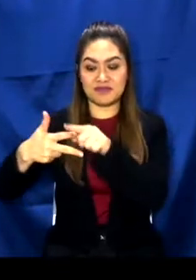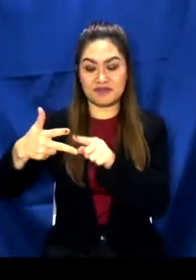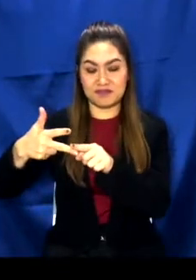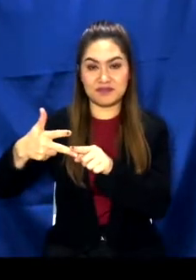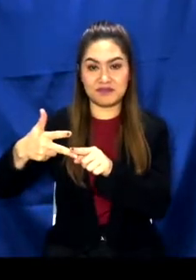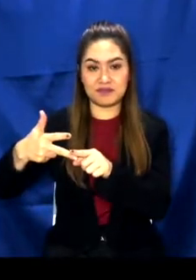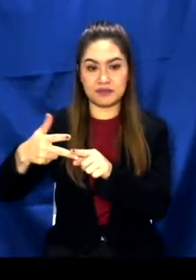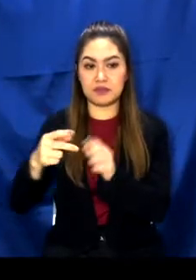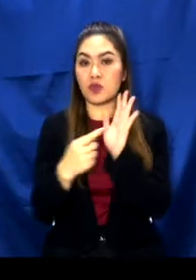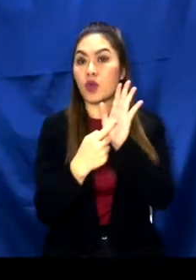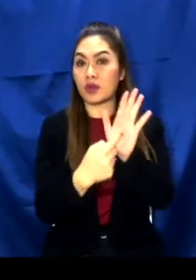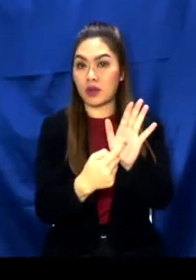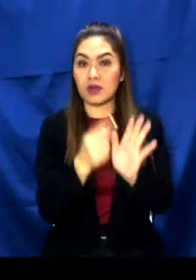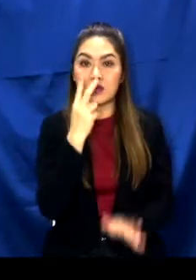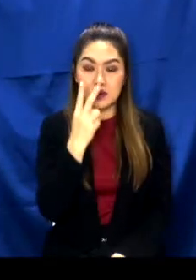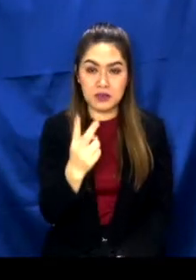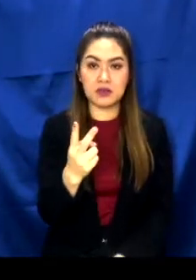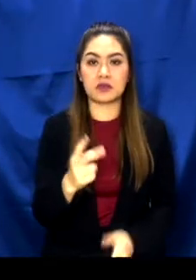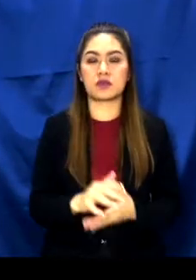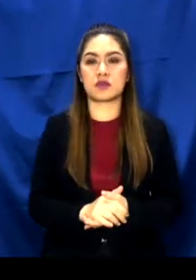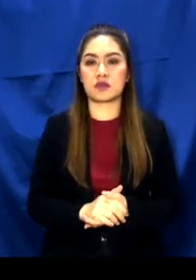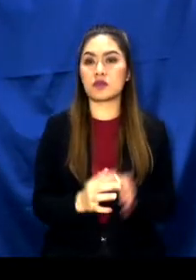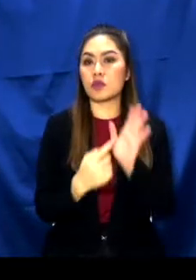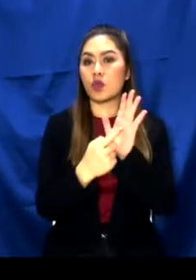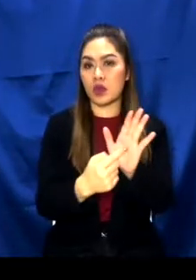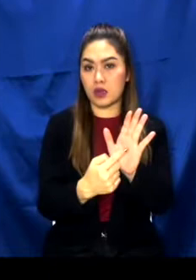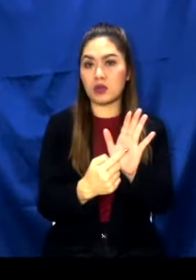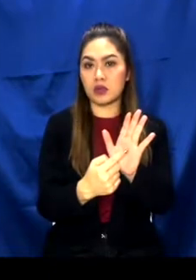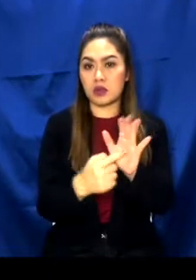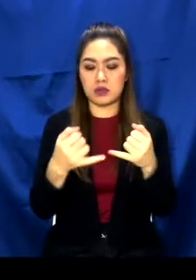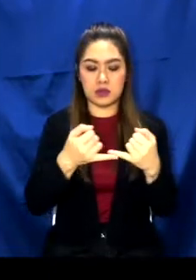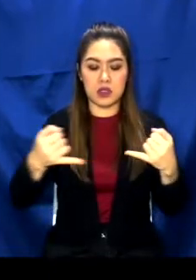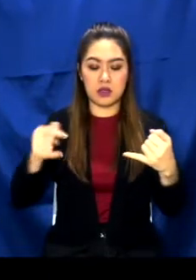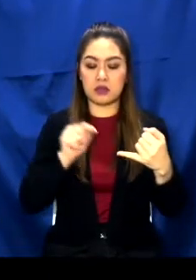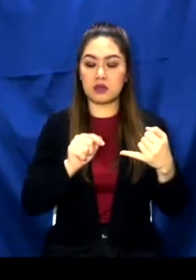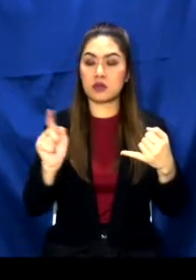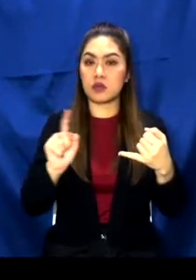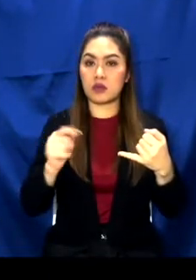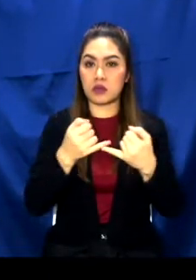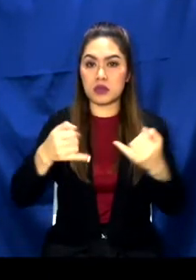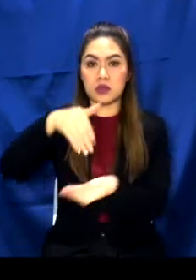อันเนี้ยดูตัวอย่างนะคะว่าในตัวอย่างของเส้นนะคะอันเนี้ยคือ